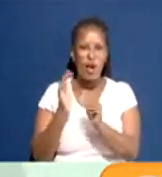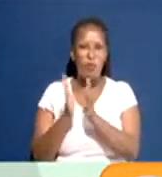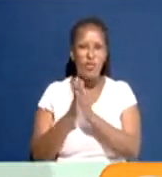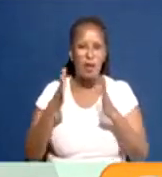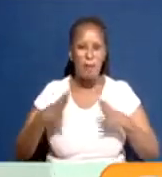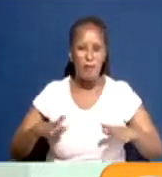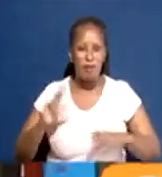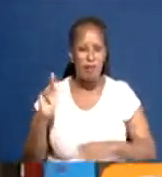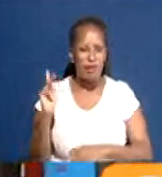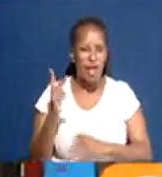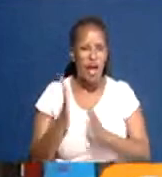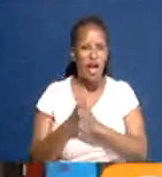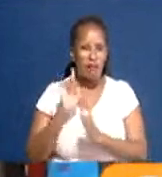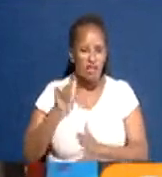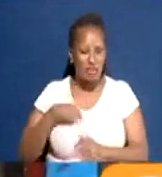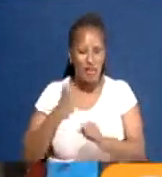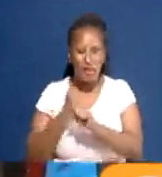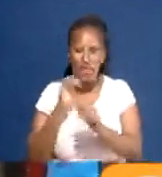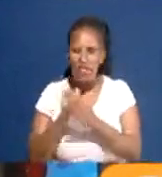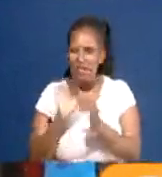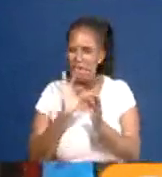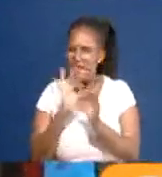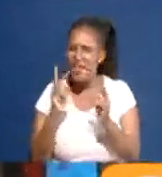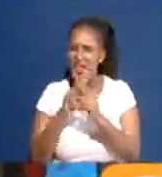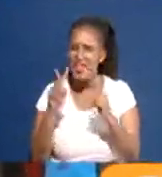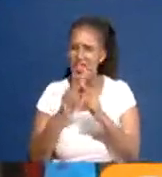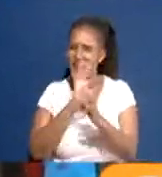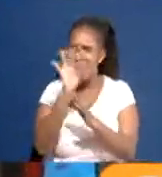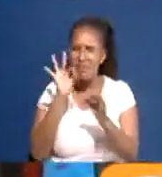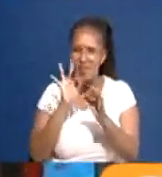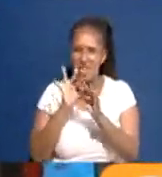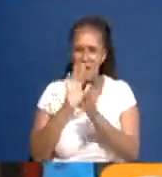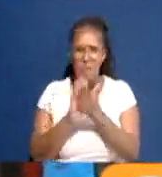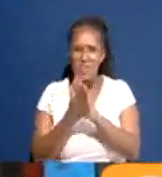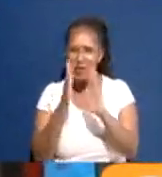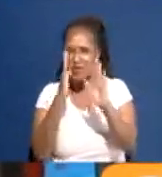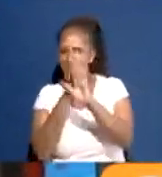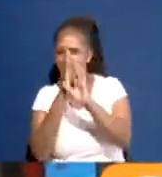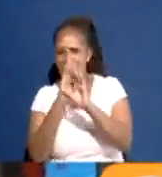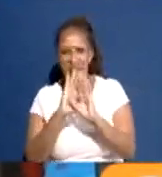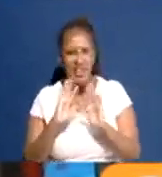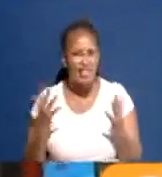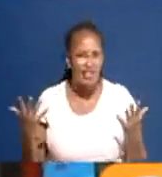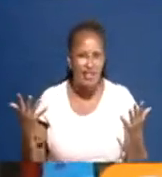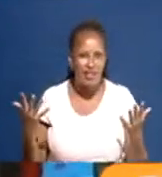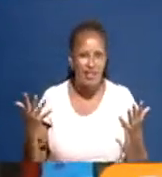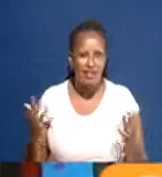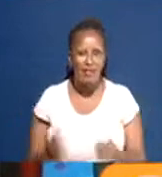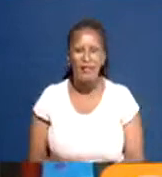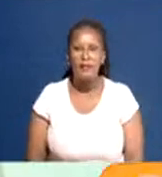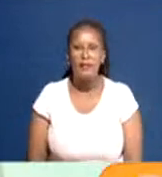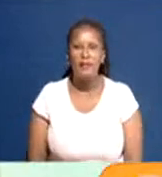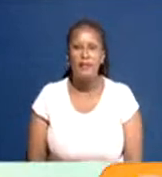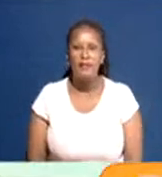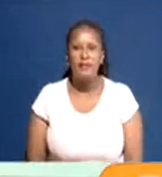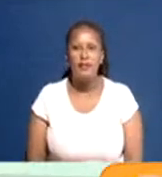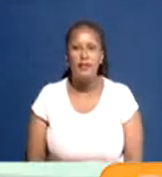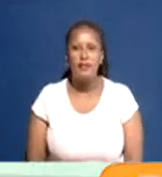people of Kenya. And I will do it diligently, bila ya kusita. Sio kama tumeelewana?